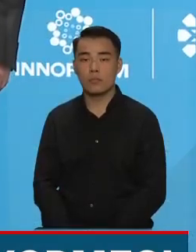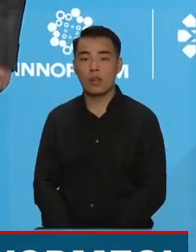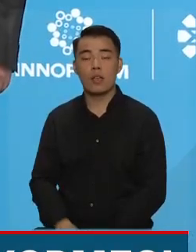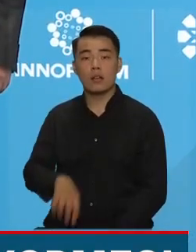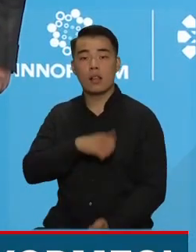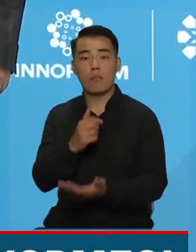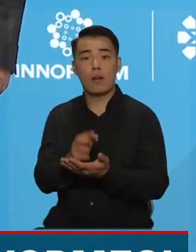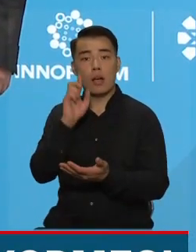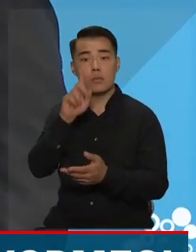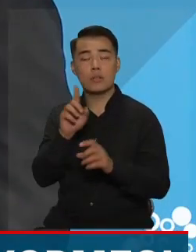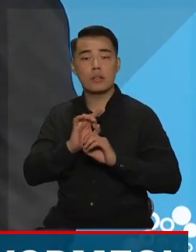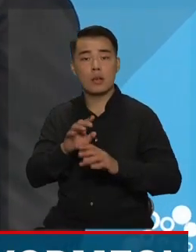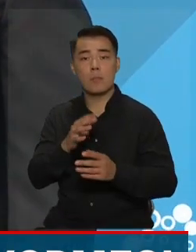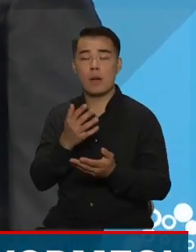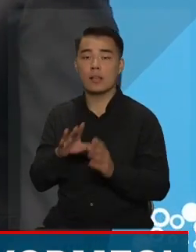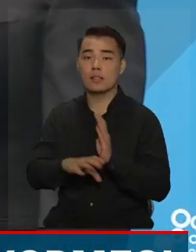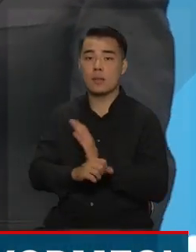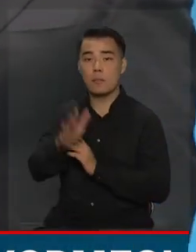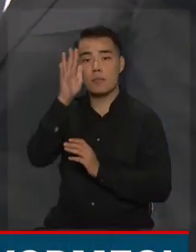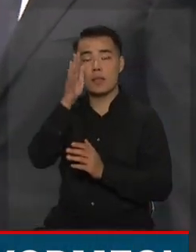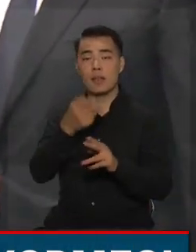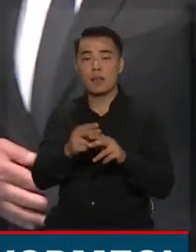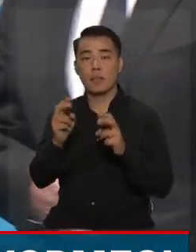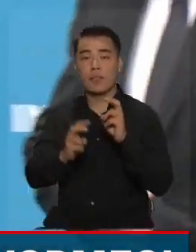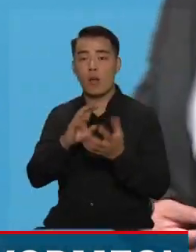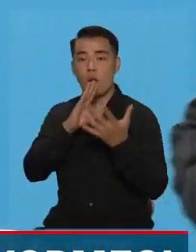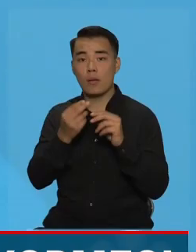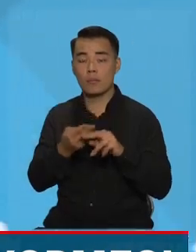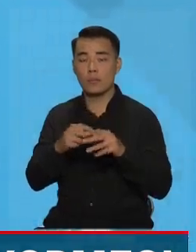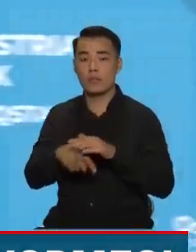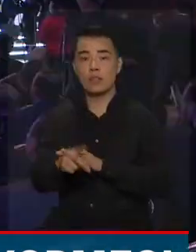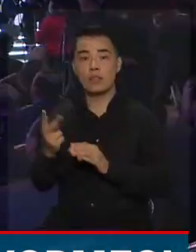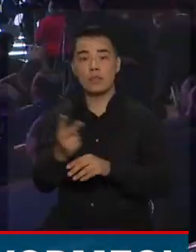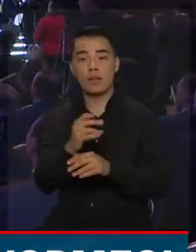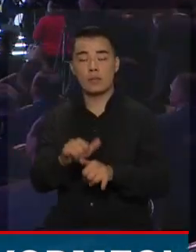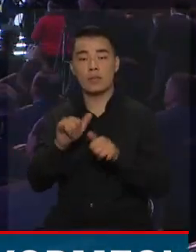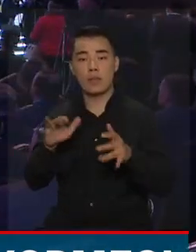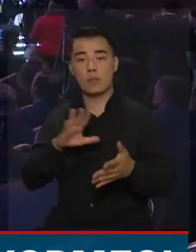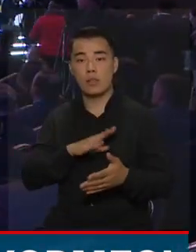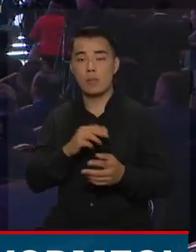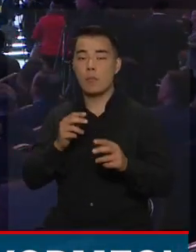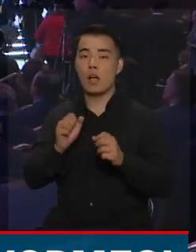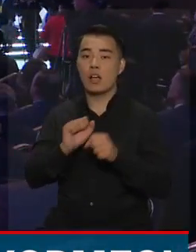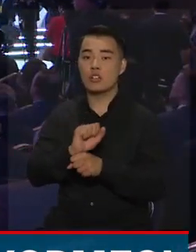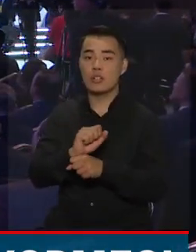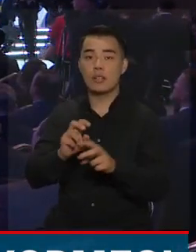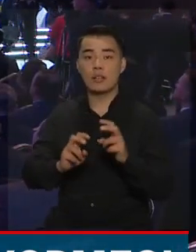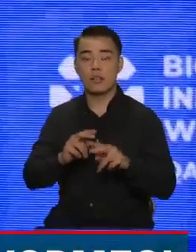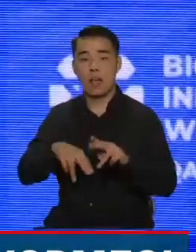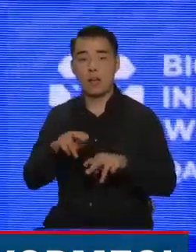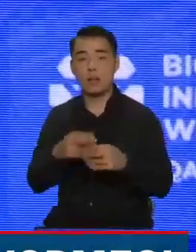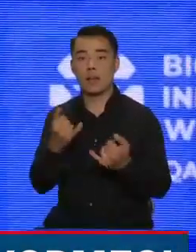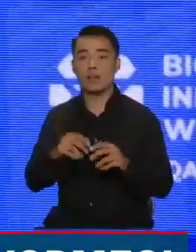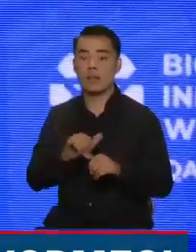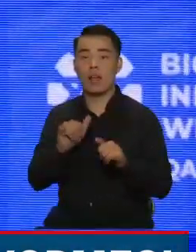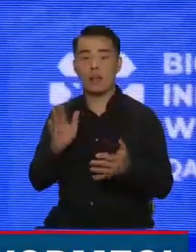Үкімет басшысының айтуынша, соңғы 5 жылда елдегі өңдеу өнеркәсібінің көлемі 2,5 есе артқан. Машина жасау саласы қарқынды дамуда. Мәселен,